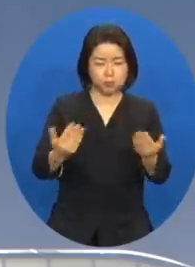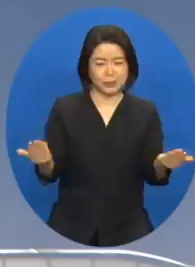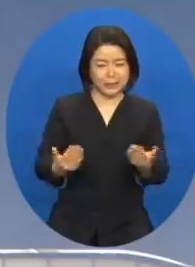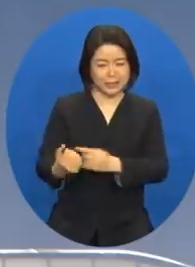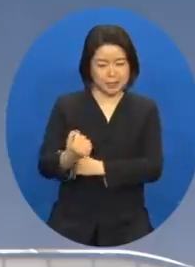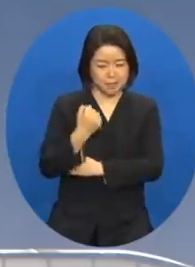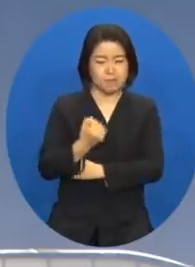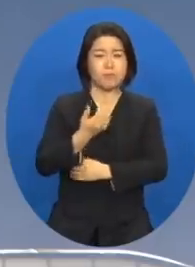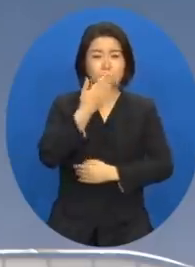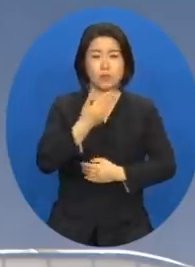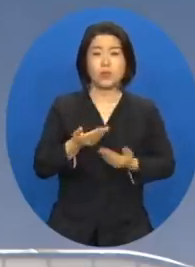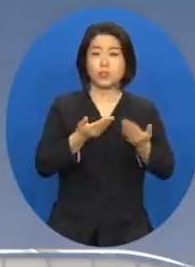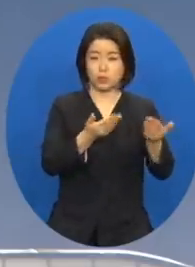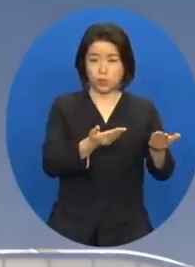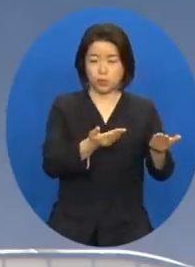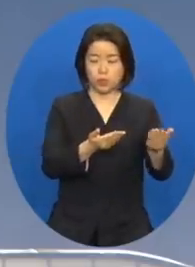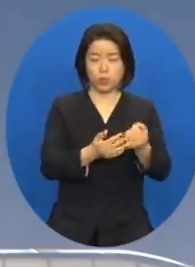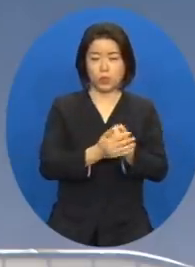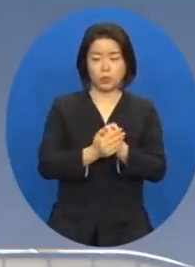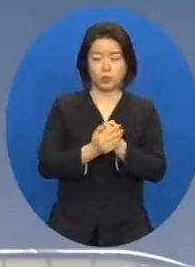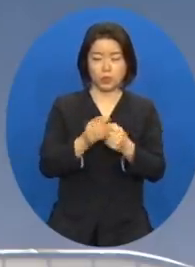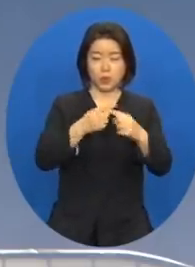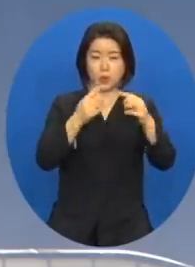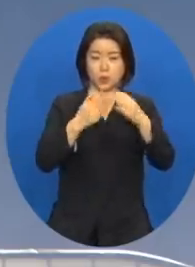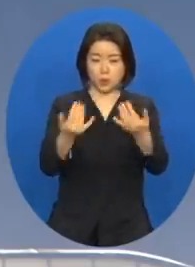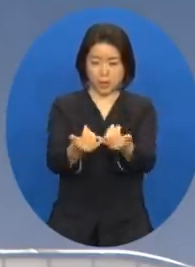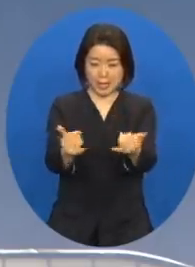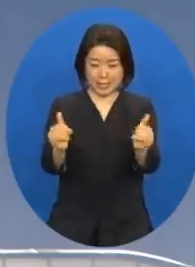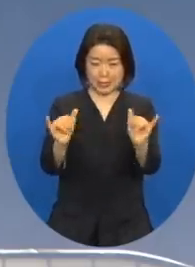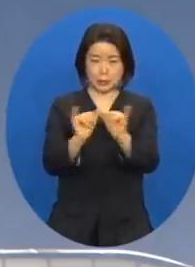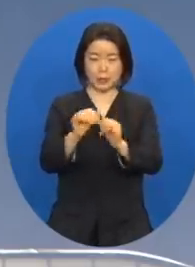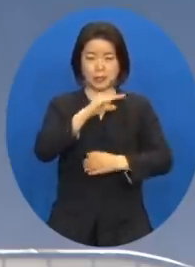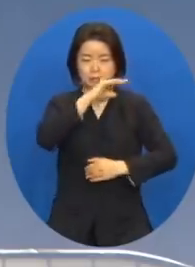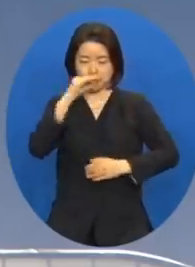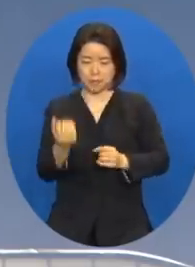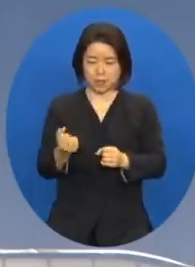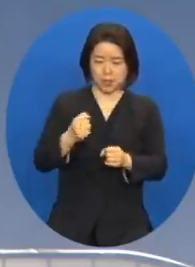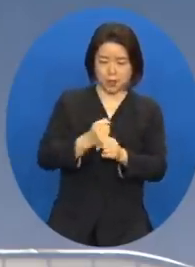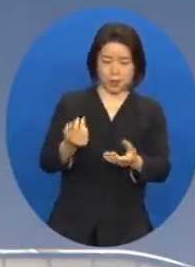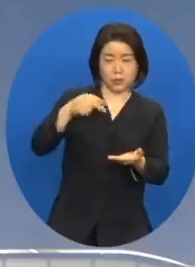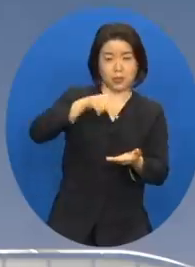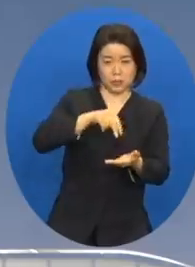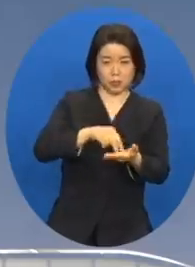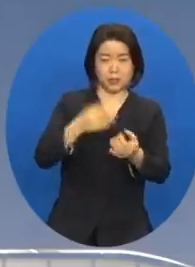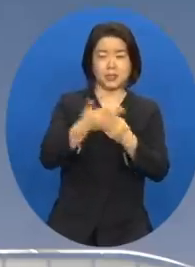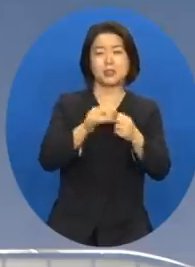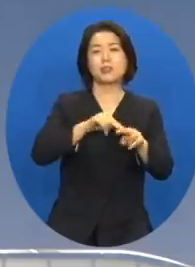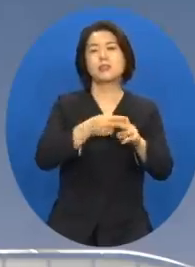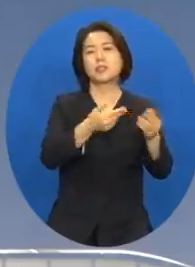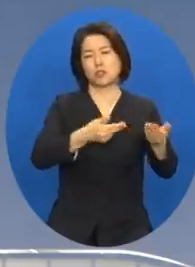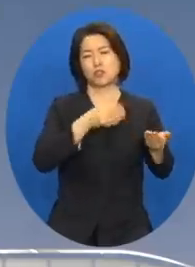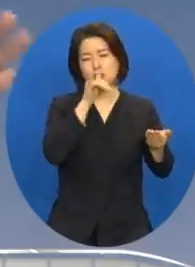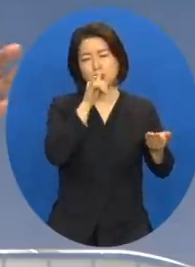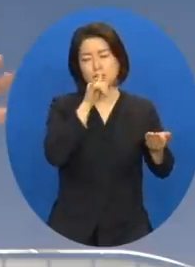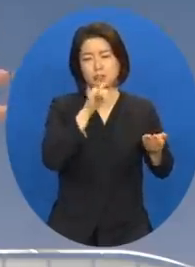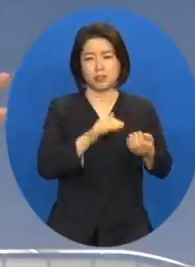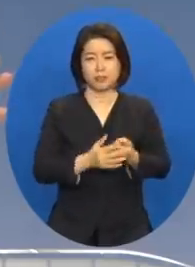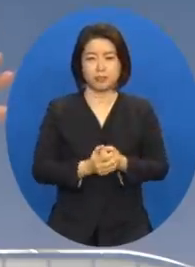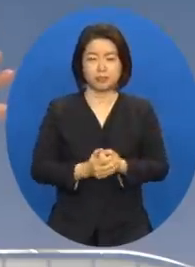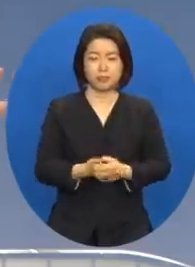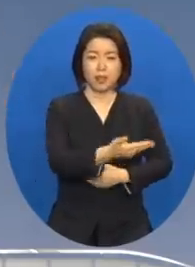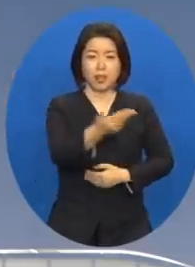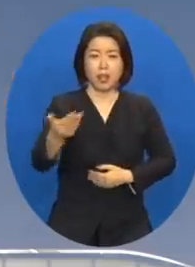있고, 또 교회의 공동체가 바로 세워지는 일을 위하여 은사를 주시는 겁니다. 저는 여러분 모두가